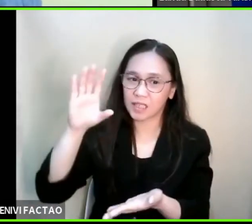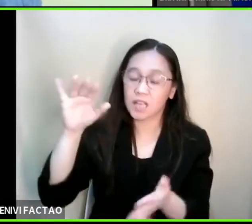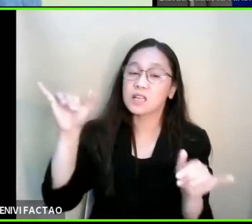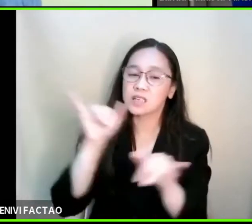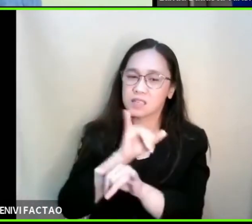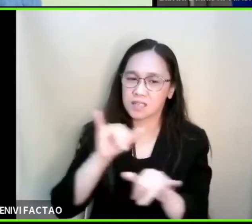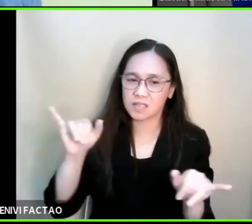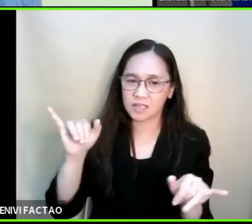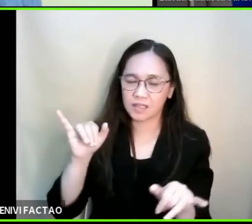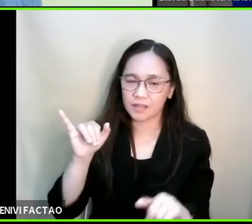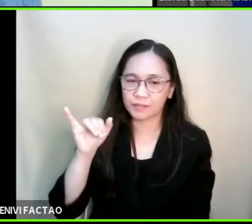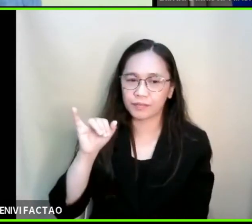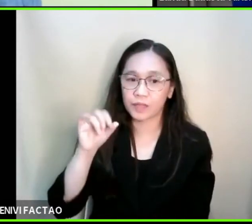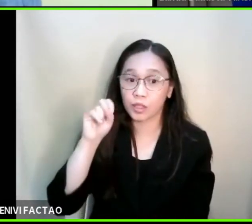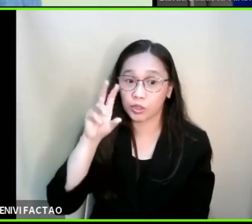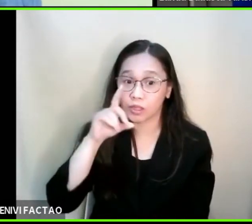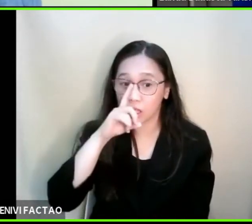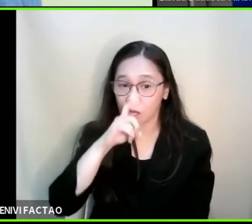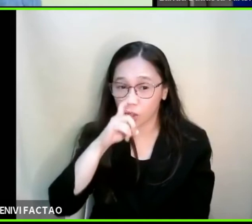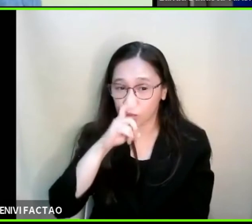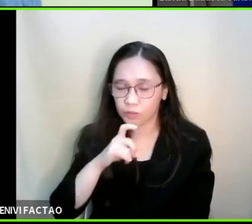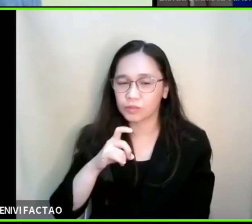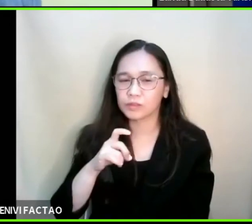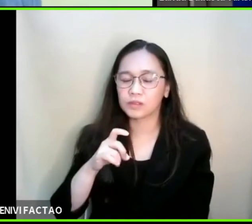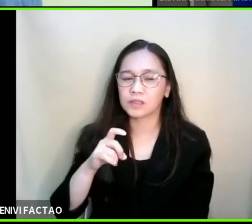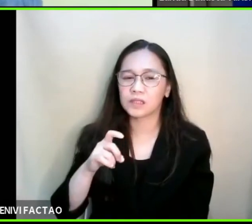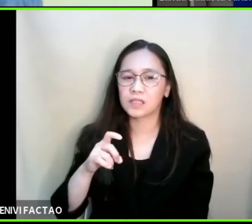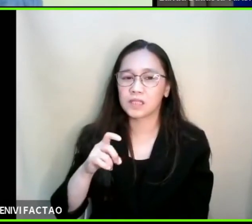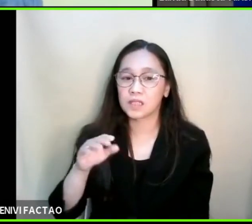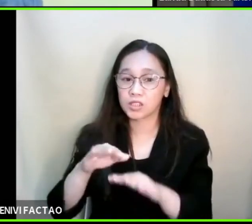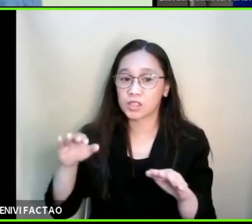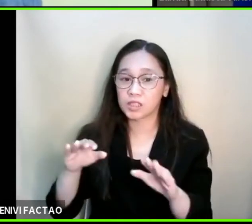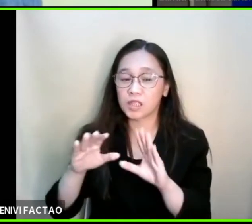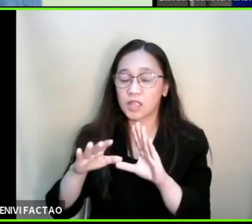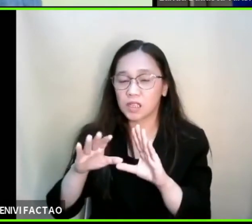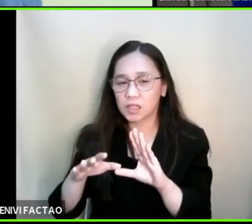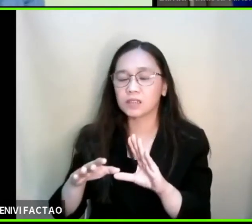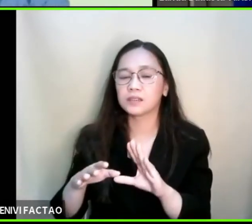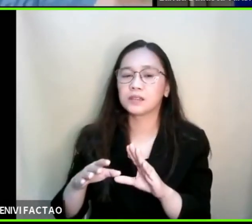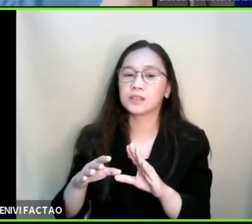adolescents and adults with disabilities, we follow their lead para mas maging successful sila.